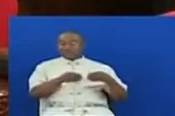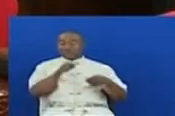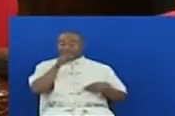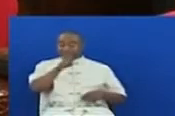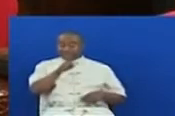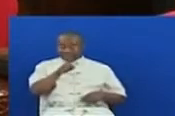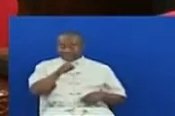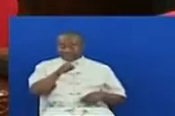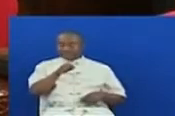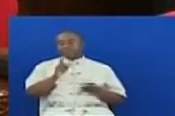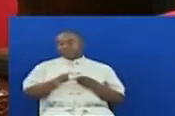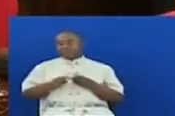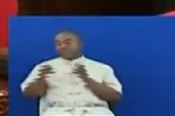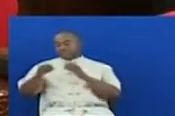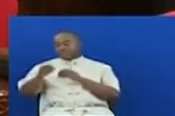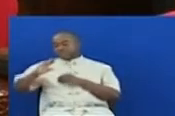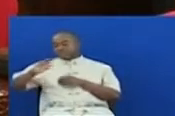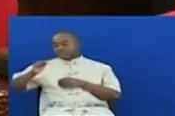CAG